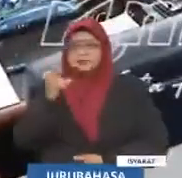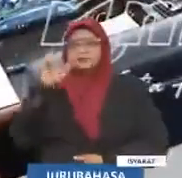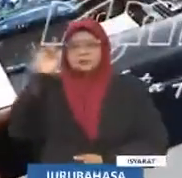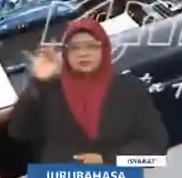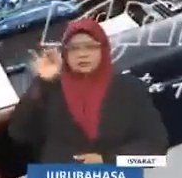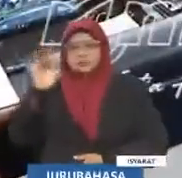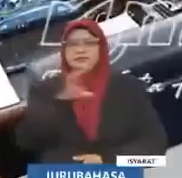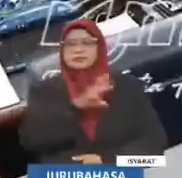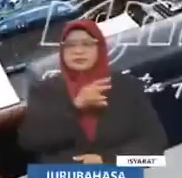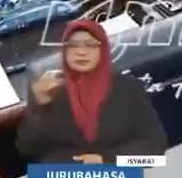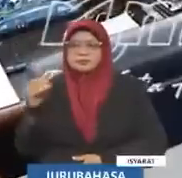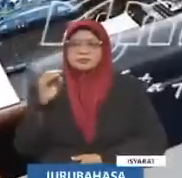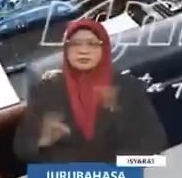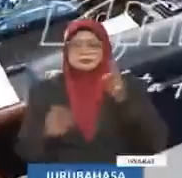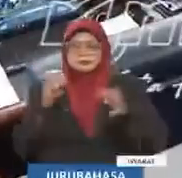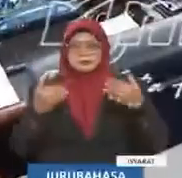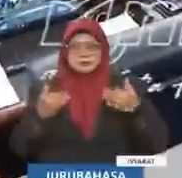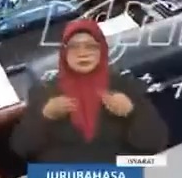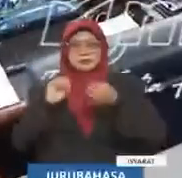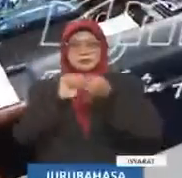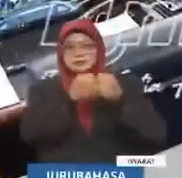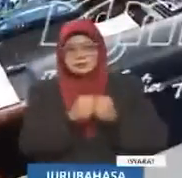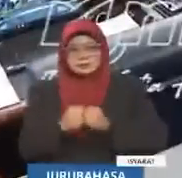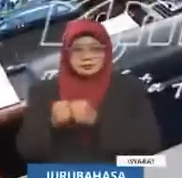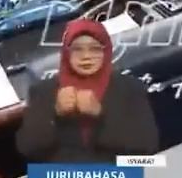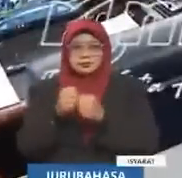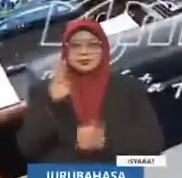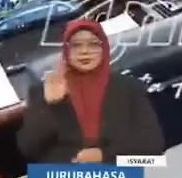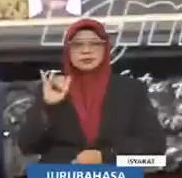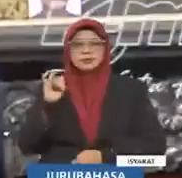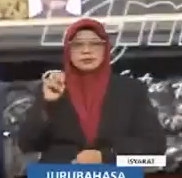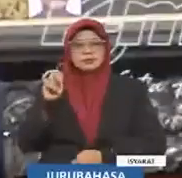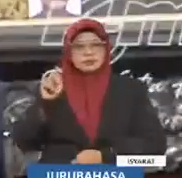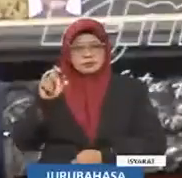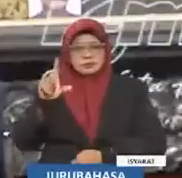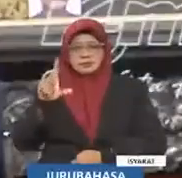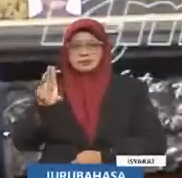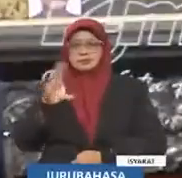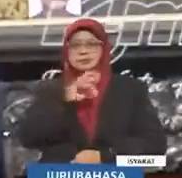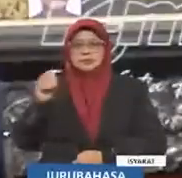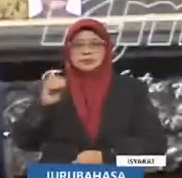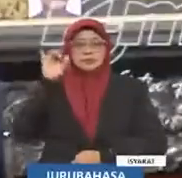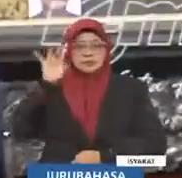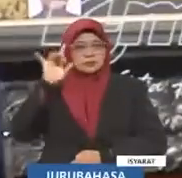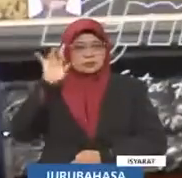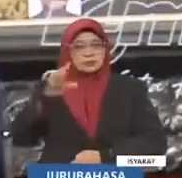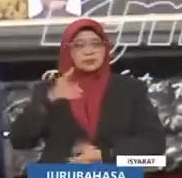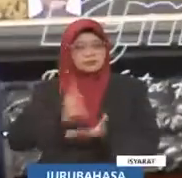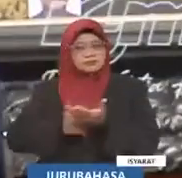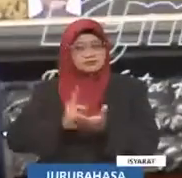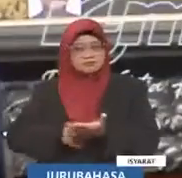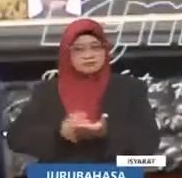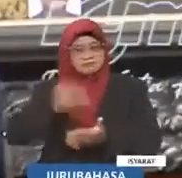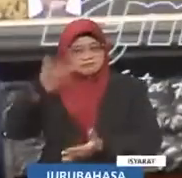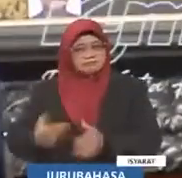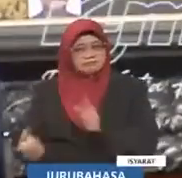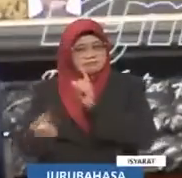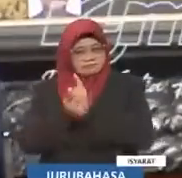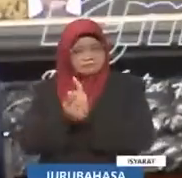Insyaallah a&a kalau ada masalah-masalah di Bintulu Insyaallah setnya boleh berbicara dengan saya tentang kita kantung